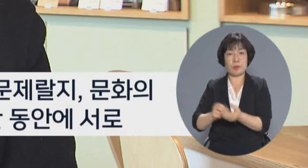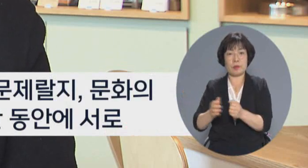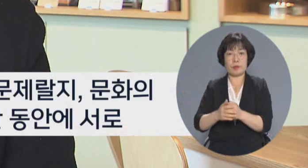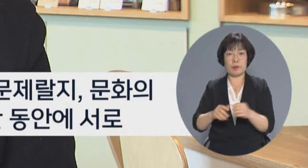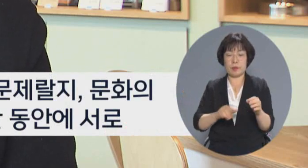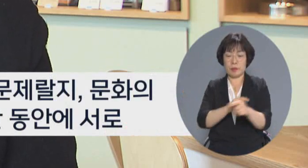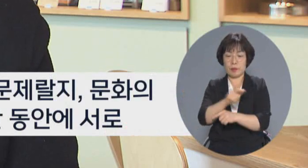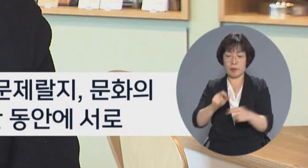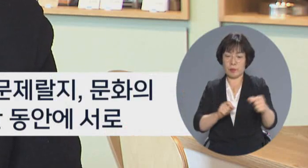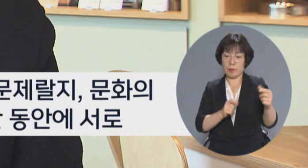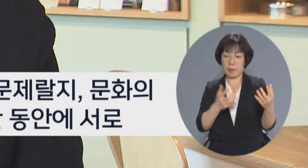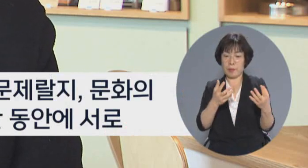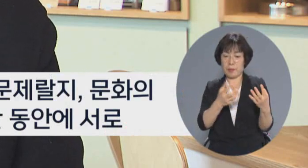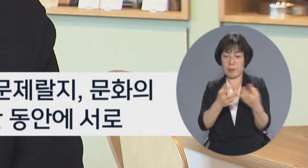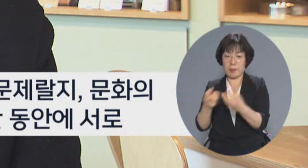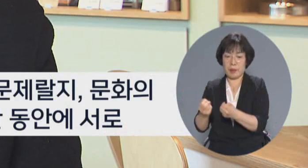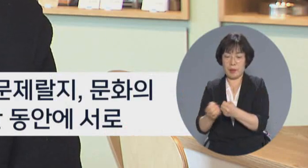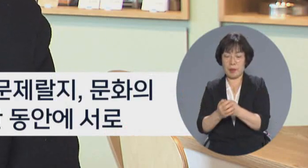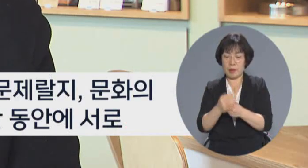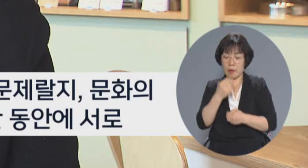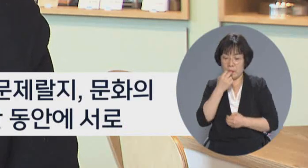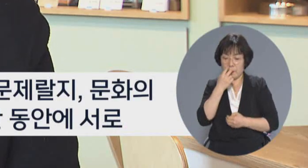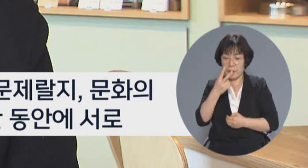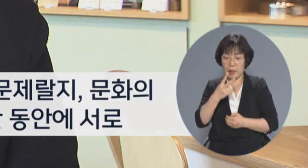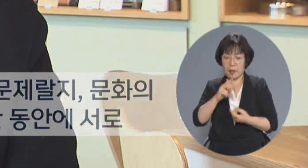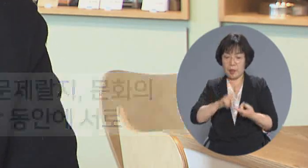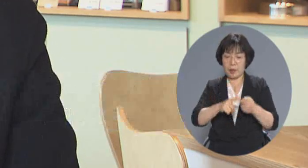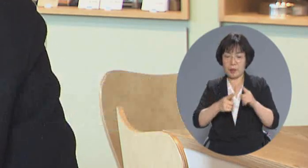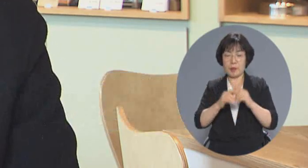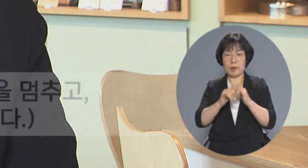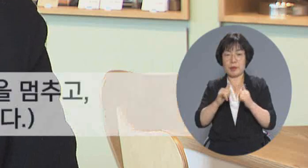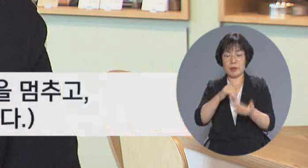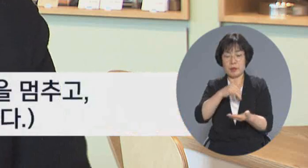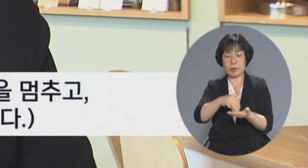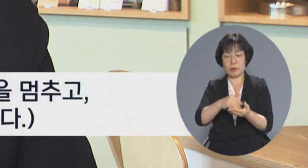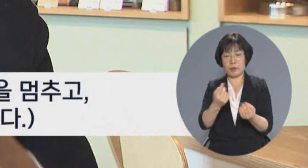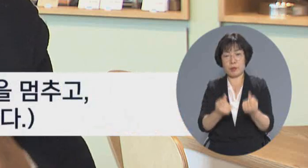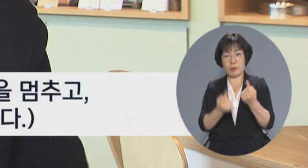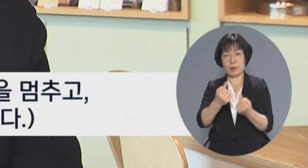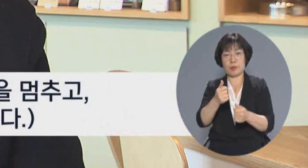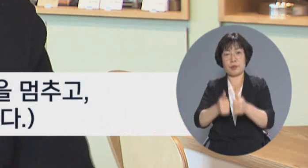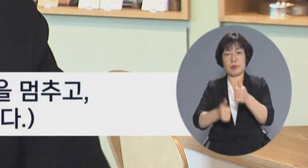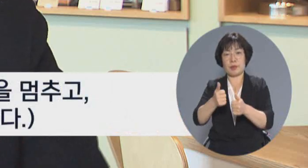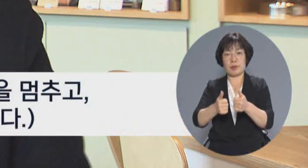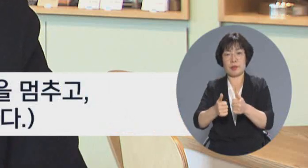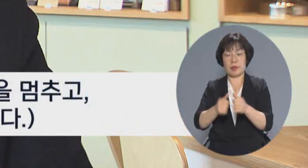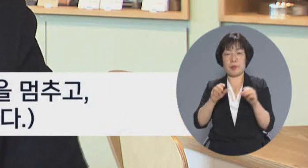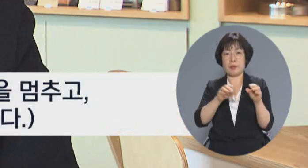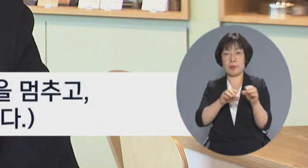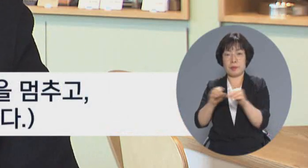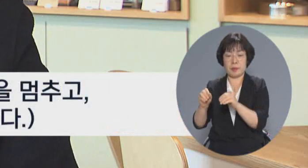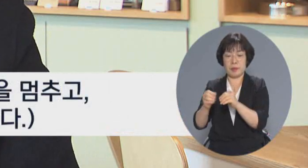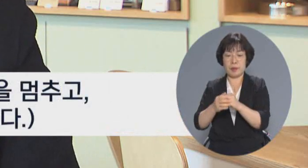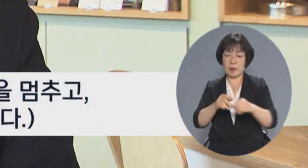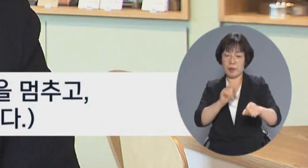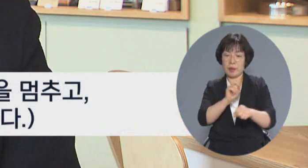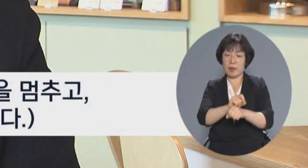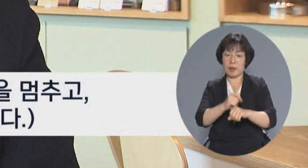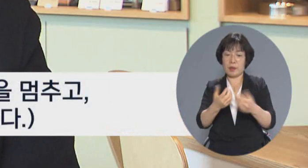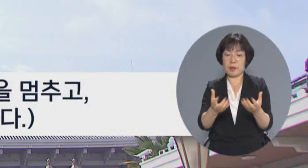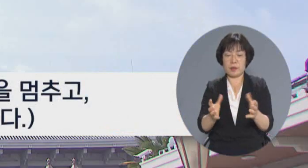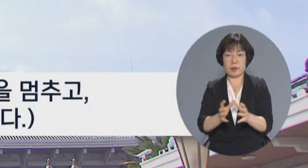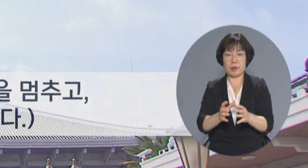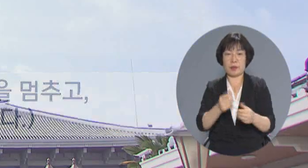굉장히 밀집되어 있는 오랜 기간 동안에 지금 서로 인구 빼가기 경쟁을 하고 있잖아요. 이런 것들을 좀 멈추고 광역 행정 협의회를 좀